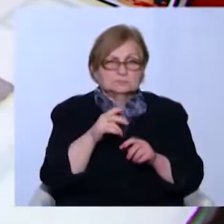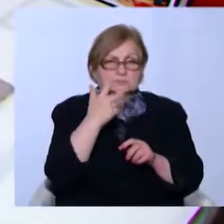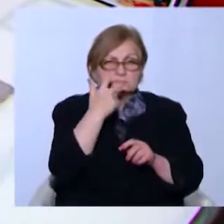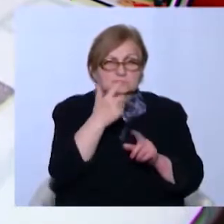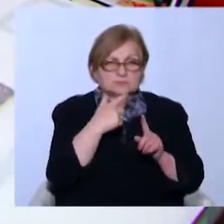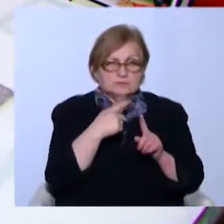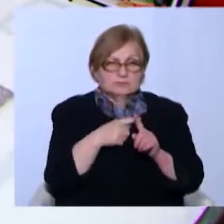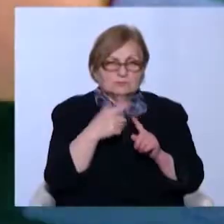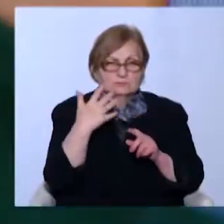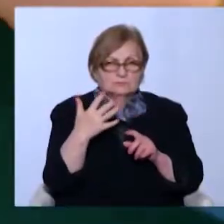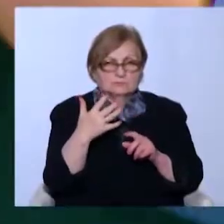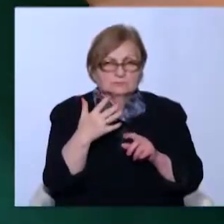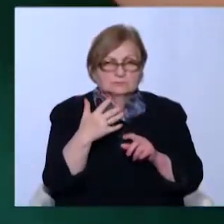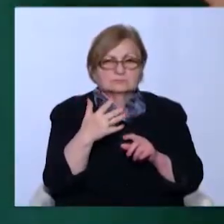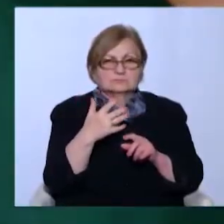3x+5 უდრის